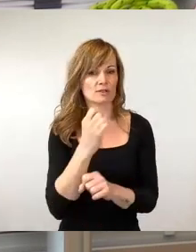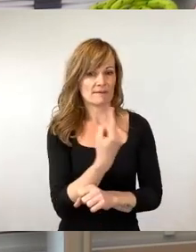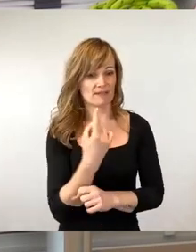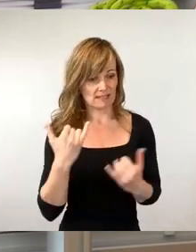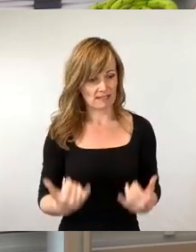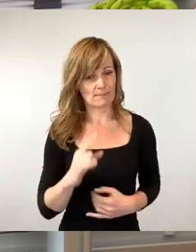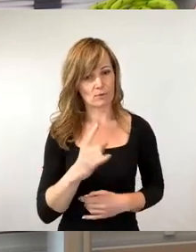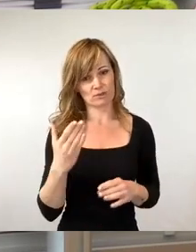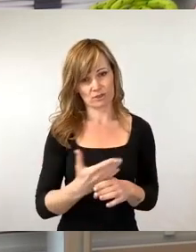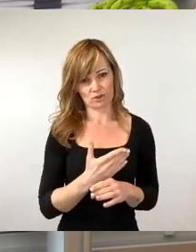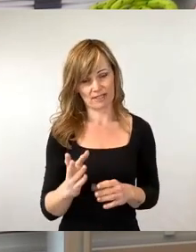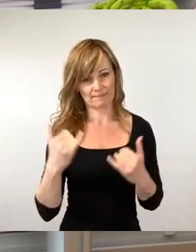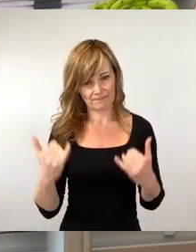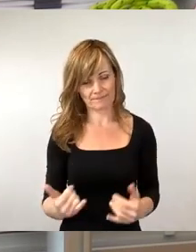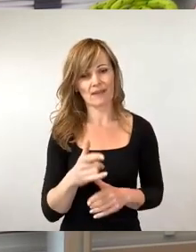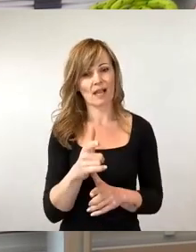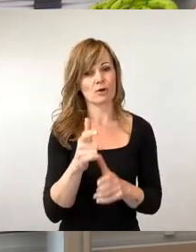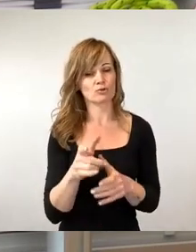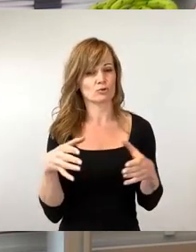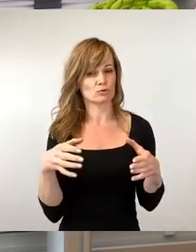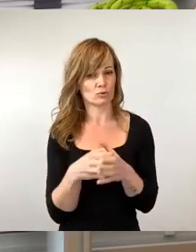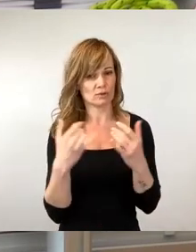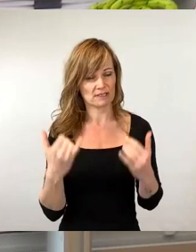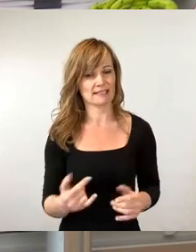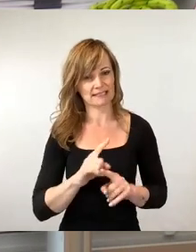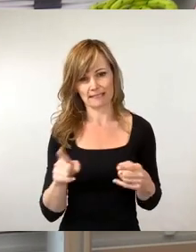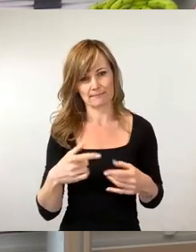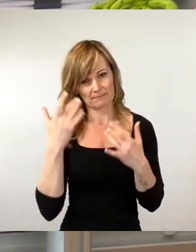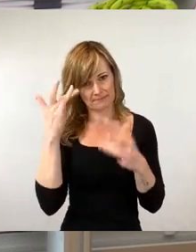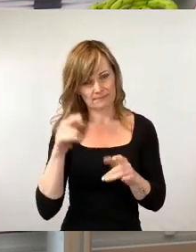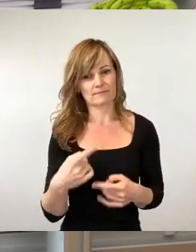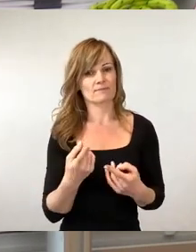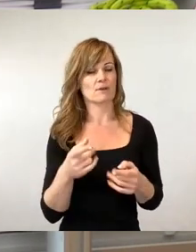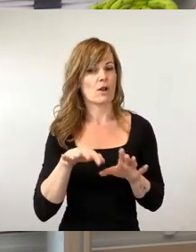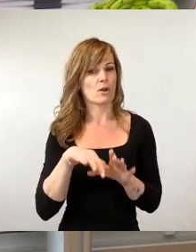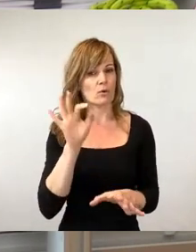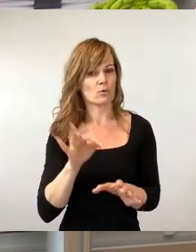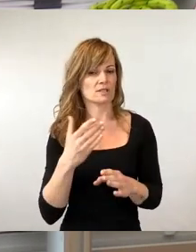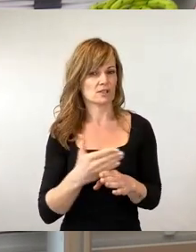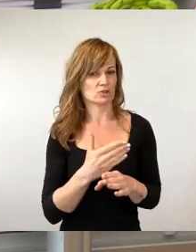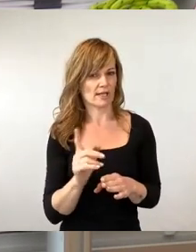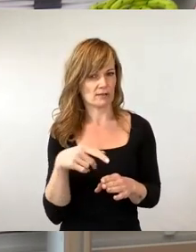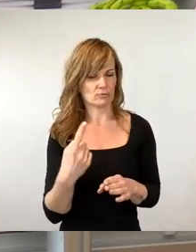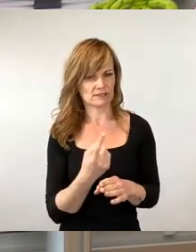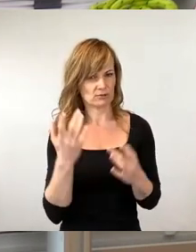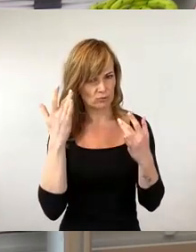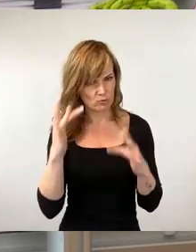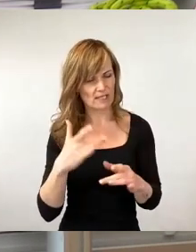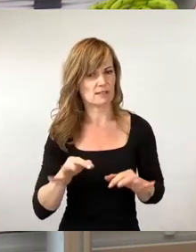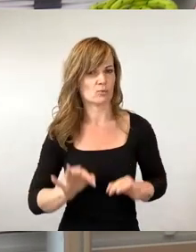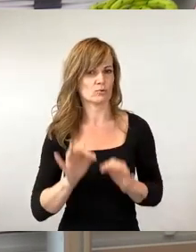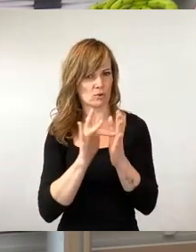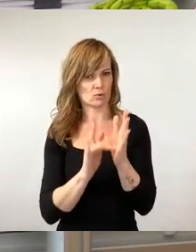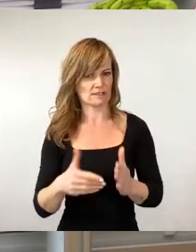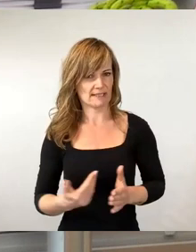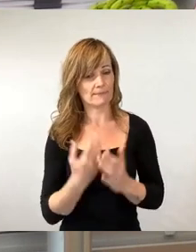Hauptsatzung nicht mehr zulässig, weil wir Losentscheide um Sitze eben nicht zulassen, aus guten Gründen. Und jetzt hat es der Oberbürgermeister mit seiner